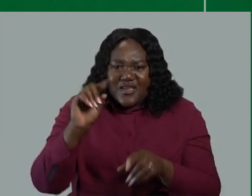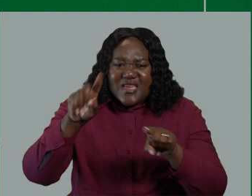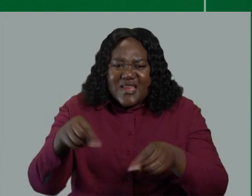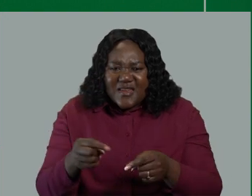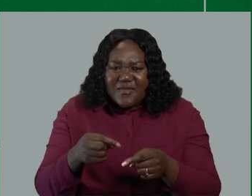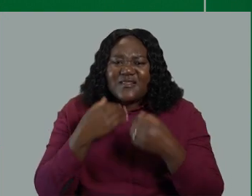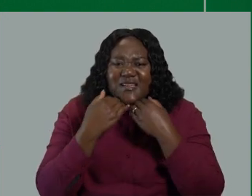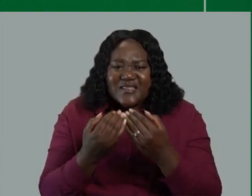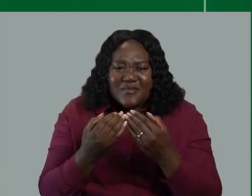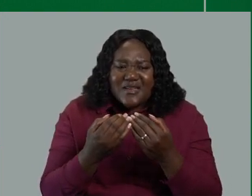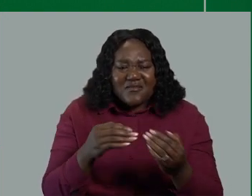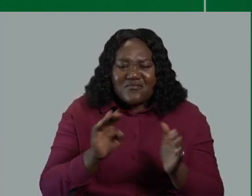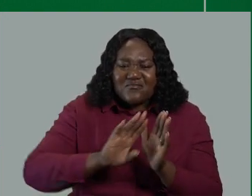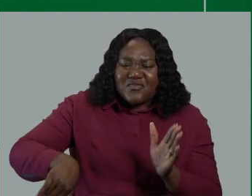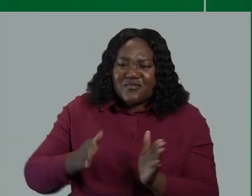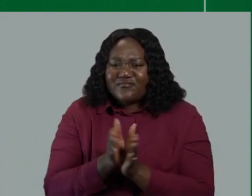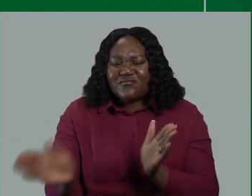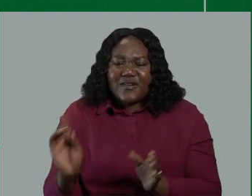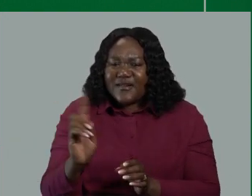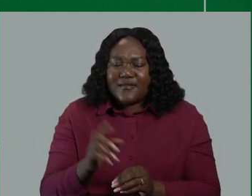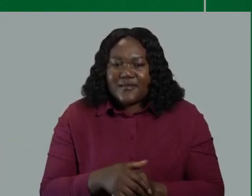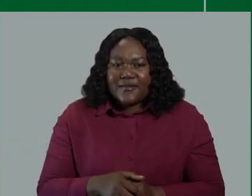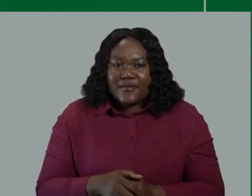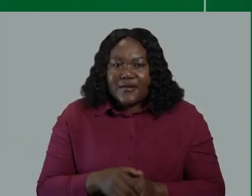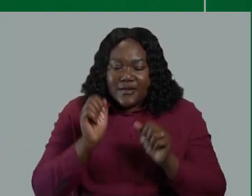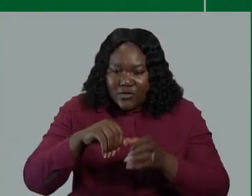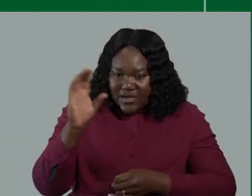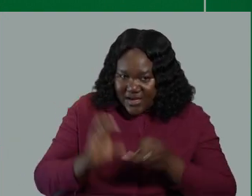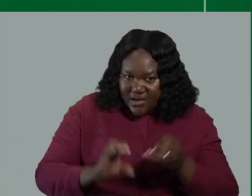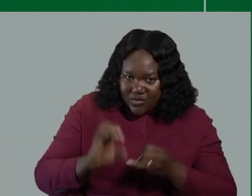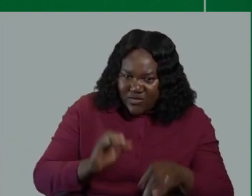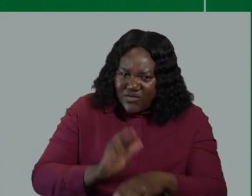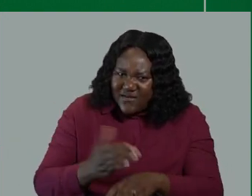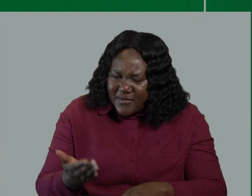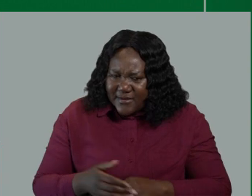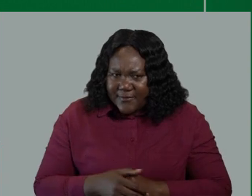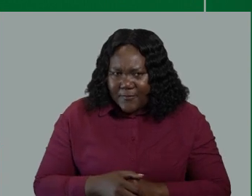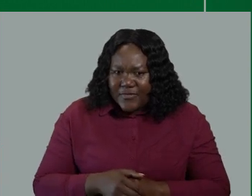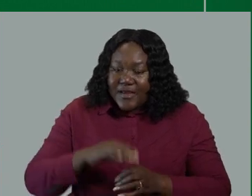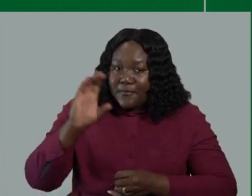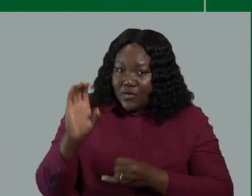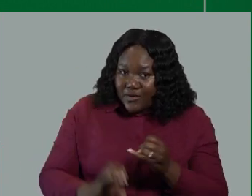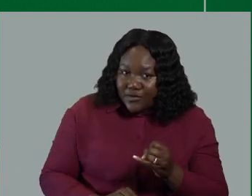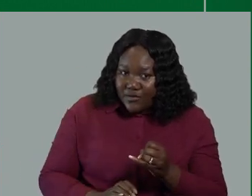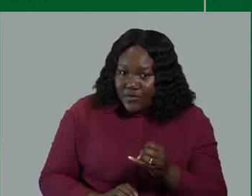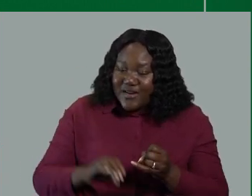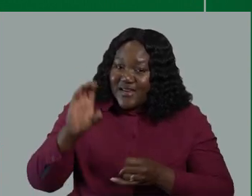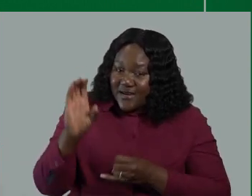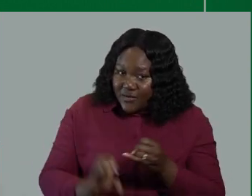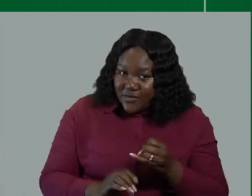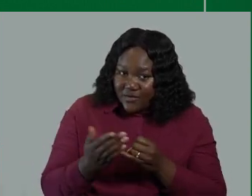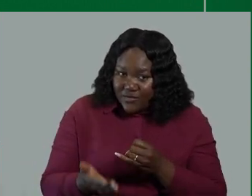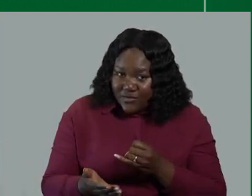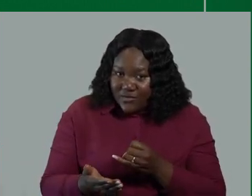mbyoka inaayi simana molutu. Natu tale ne kehulitho lyetalululo lyembo kutya olili naana ngiini.